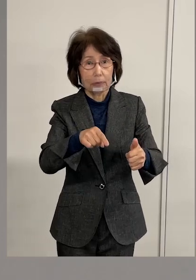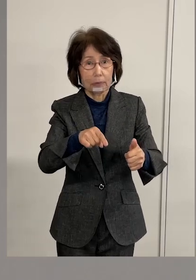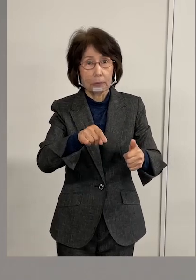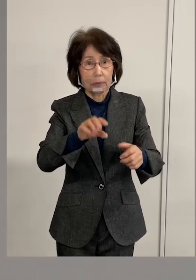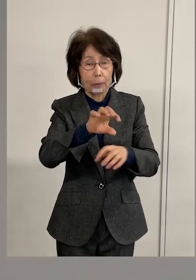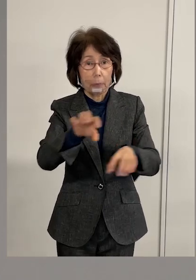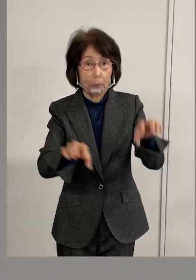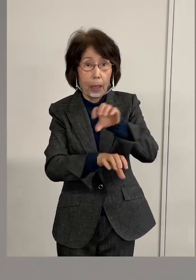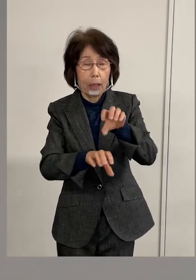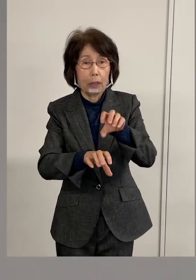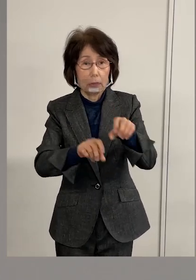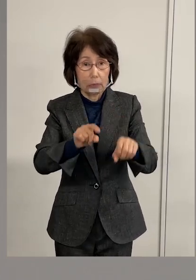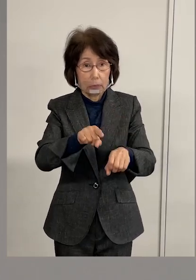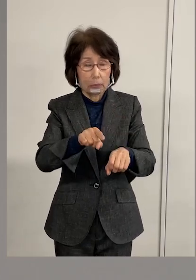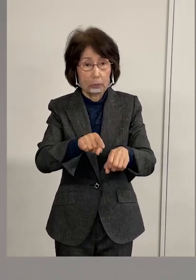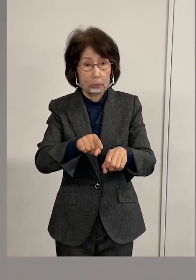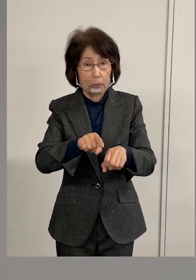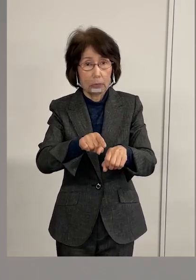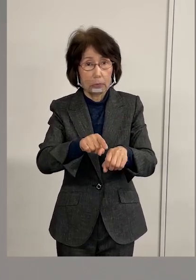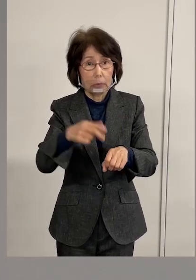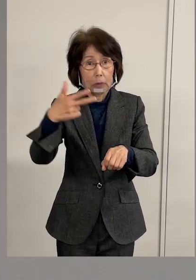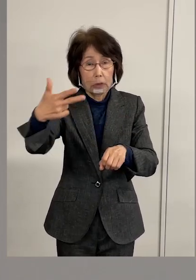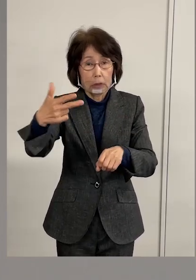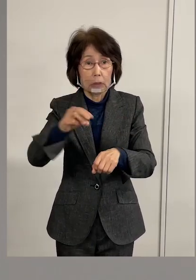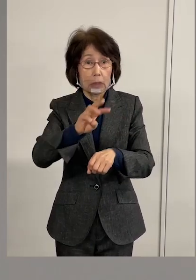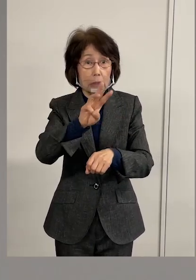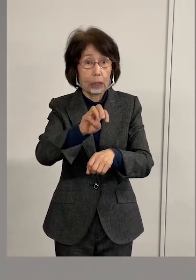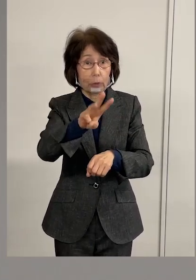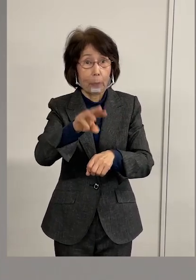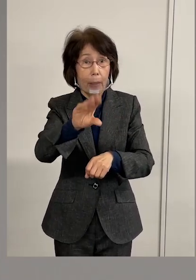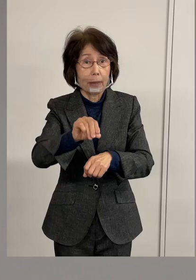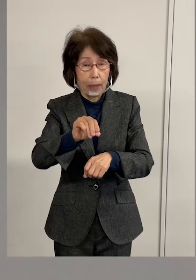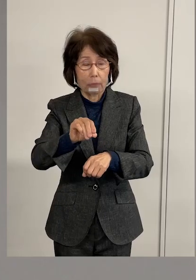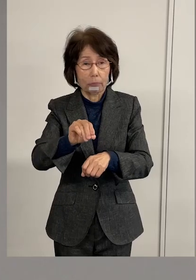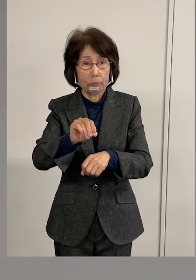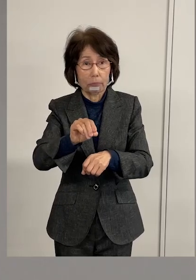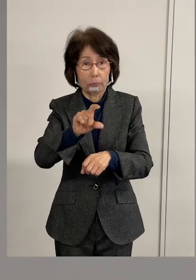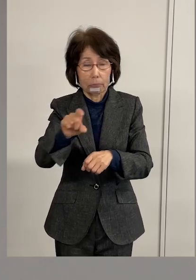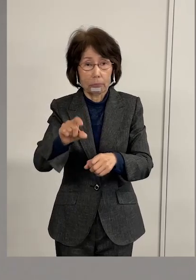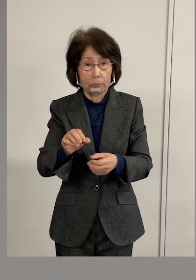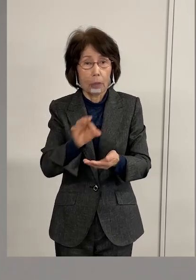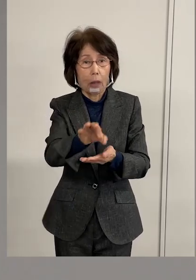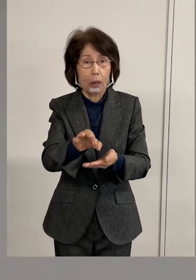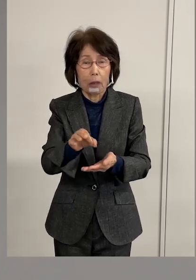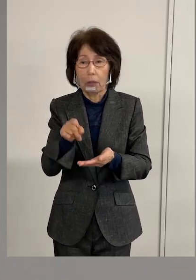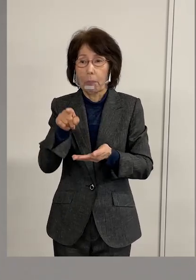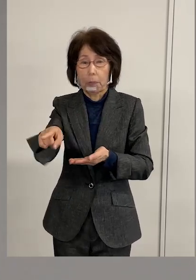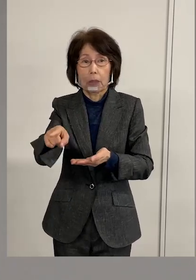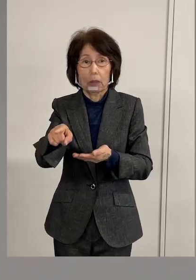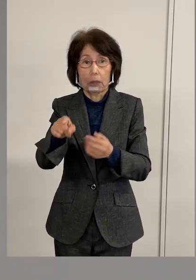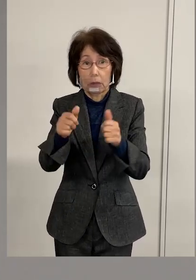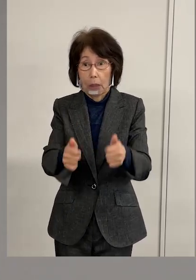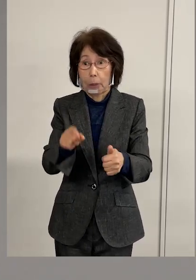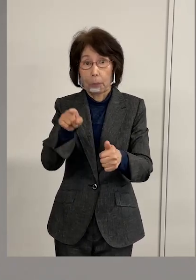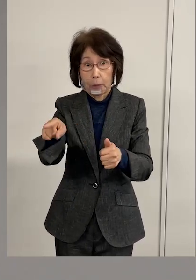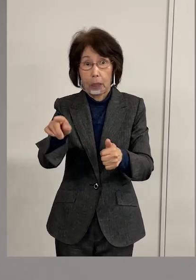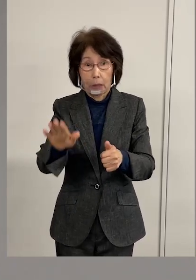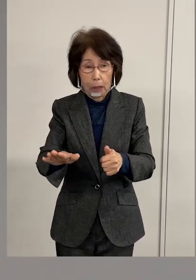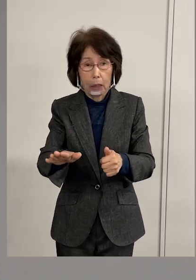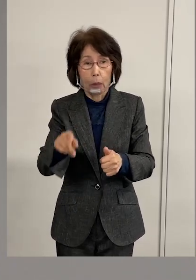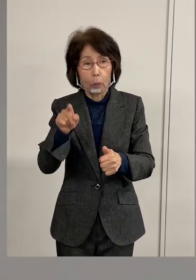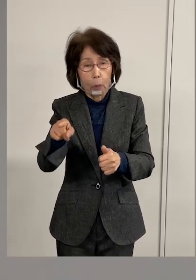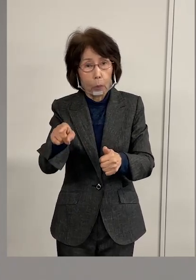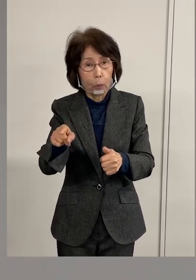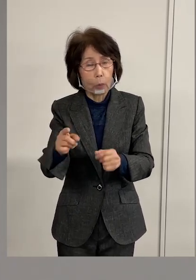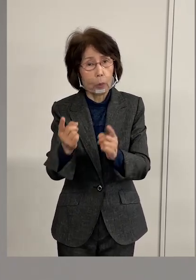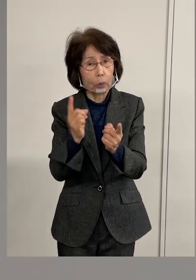りましたけれども、で、市の方に33万円のですね、支払いを命じる判決が出ましたが、まずこちらについて、対応ど